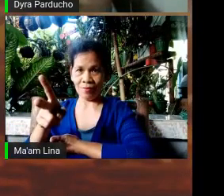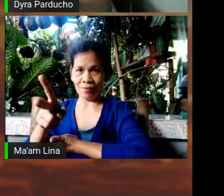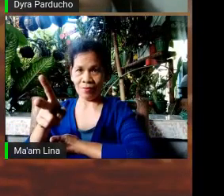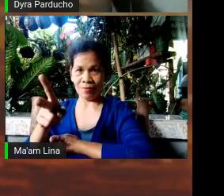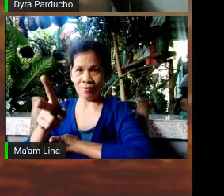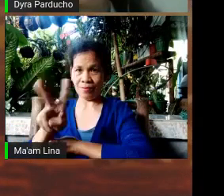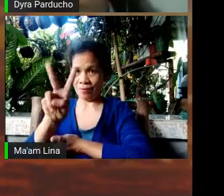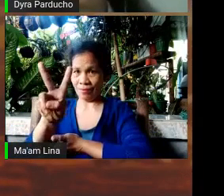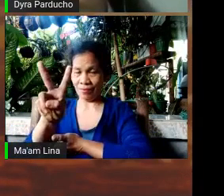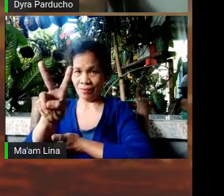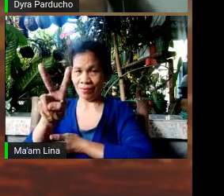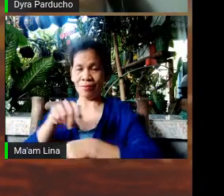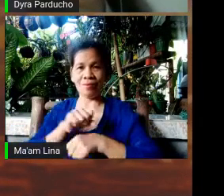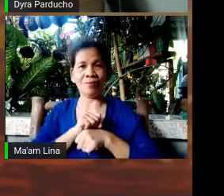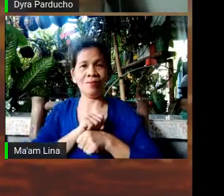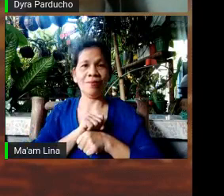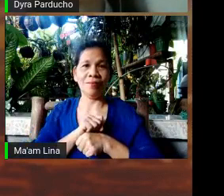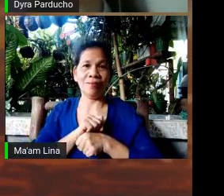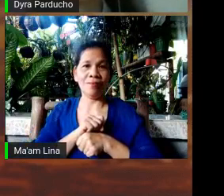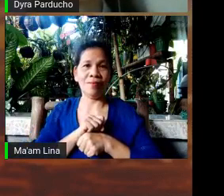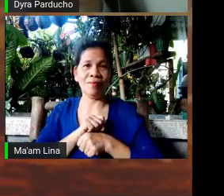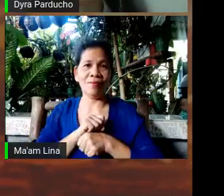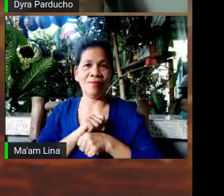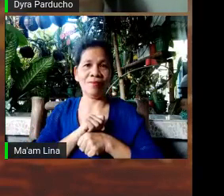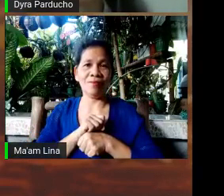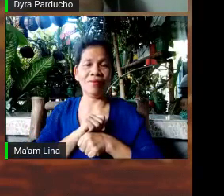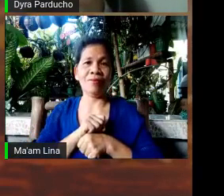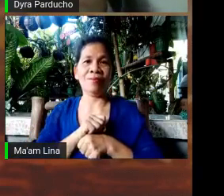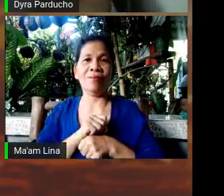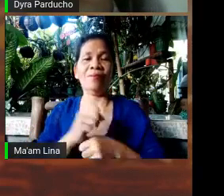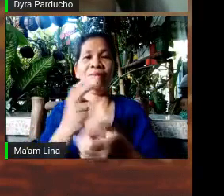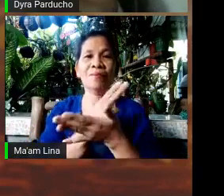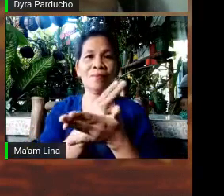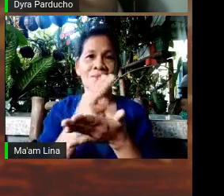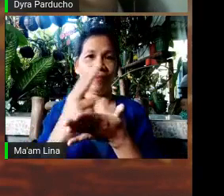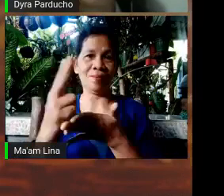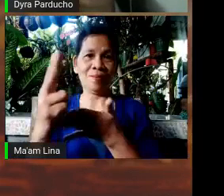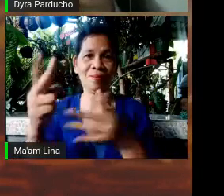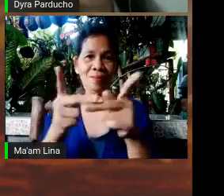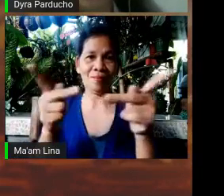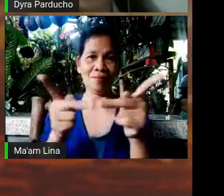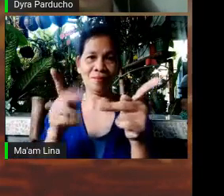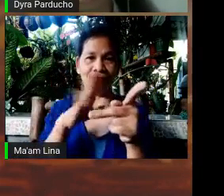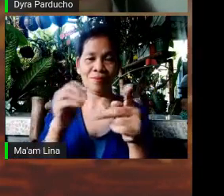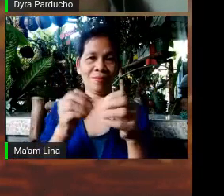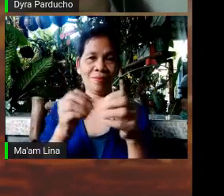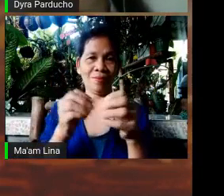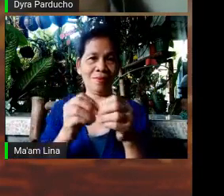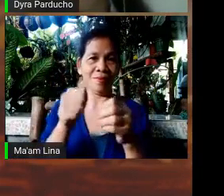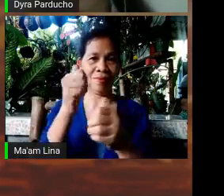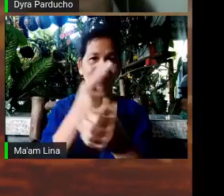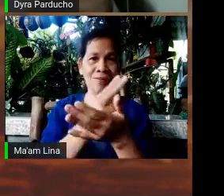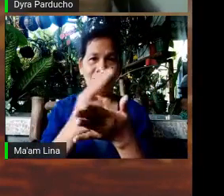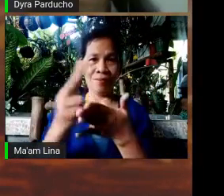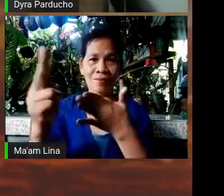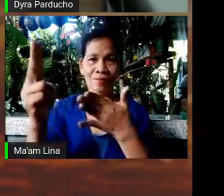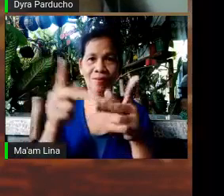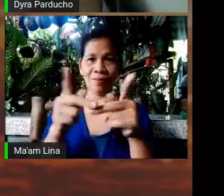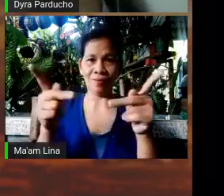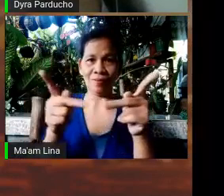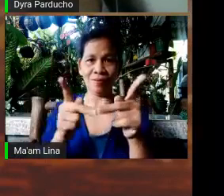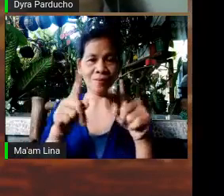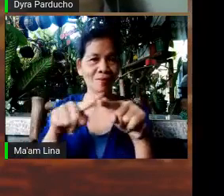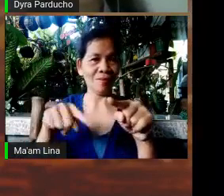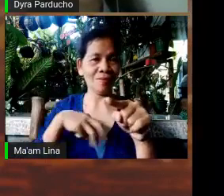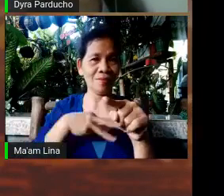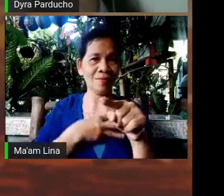dalawang compartment po. Yung banal na dako at yung kabanal-banalan dako. Ngunit po ang ating pong